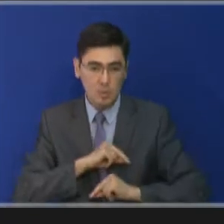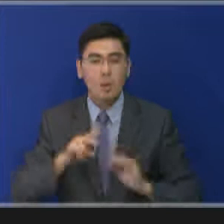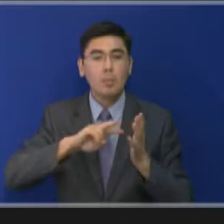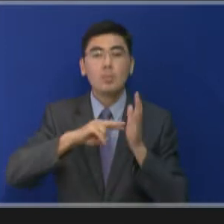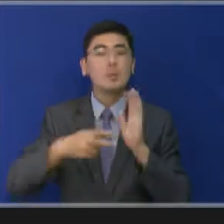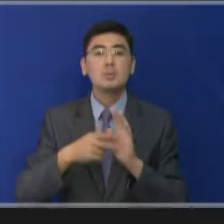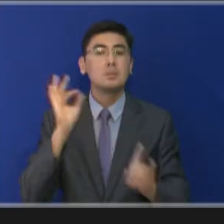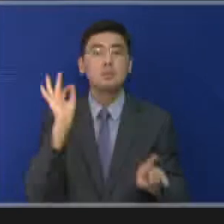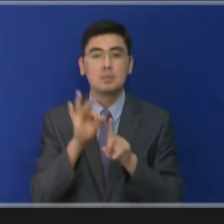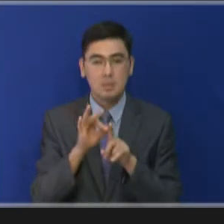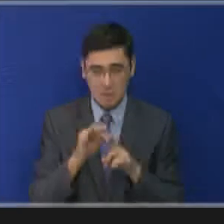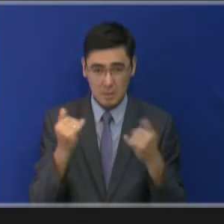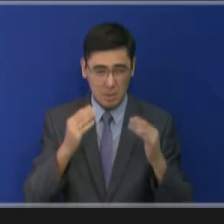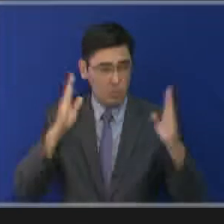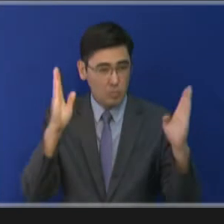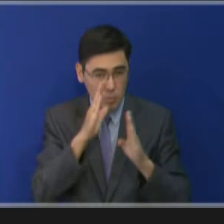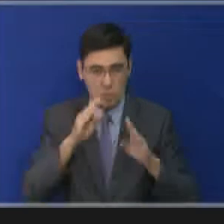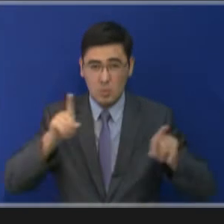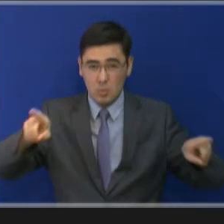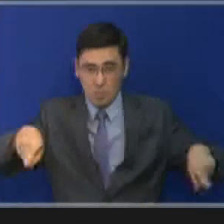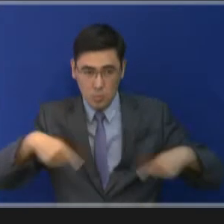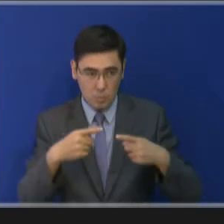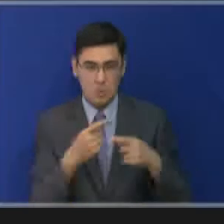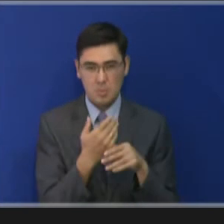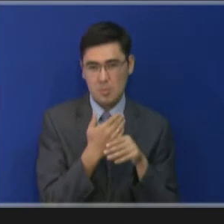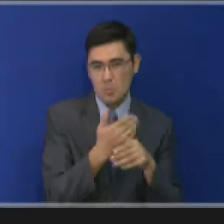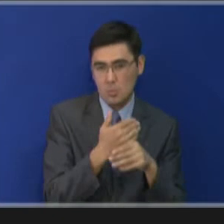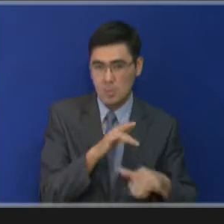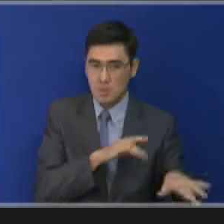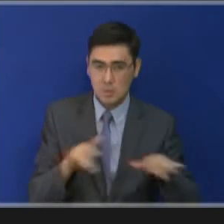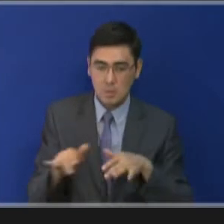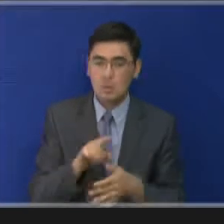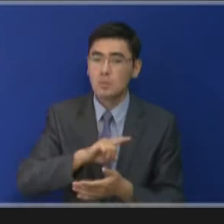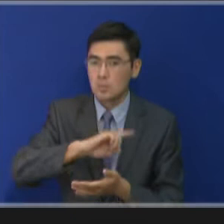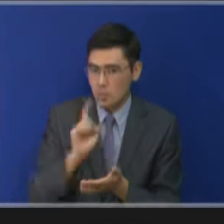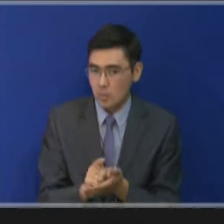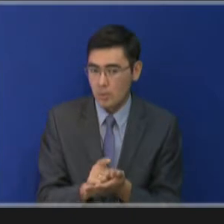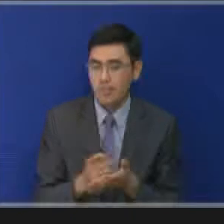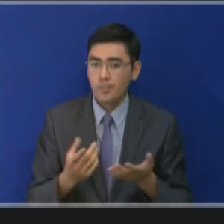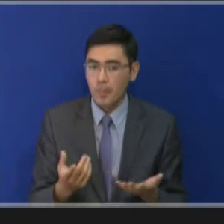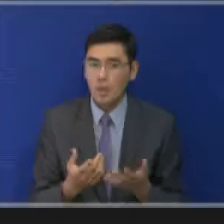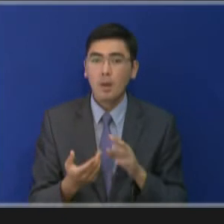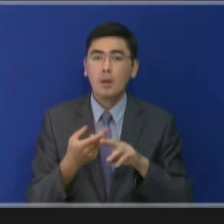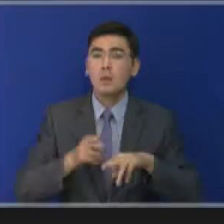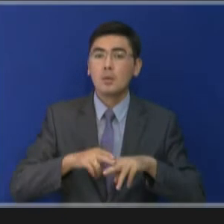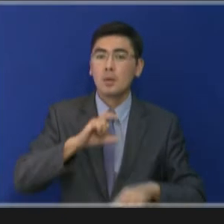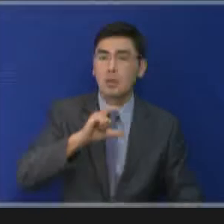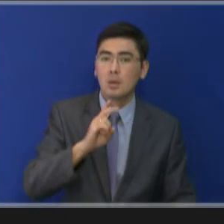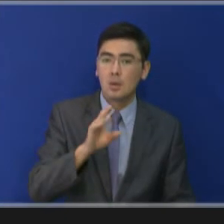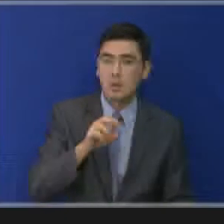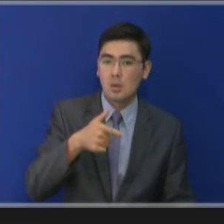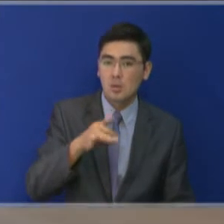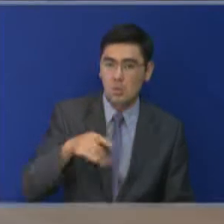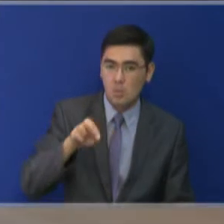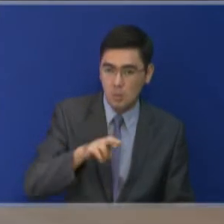еліміздегі экологиялық тұрақтылыққа қатысты қалыптасқан жағдайлар алғышарттар болып отыр. Осы орайда негізгі басымдылық экологиялық білім мен тәрбиеге